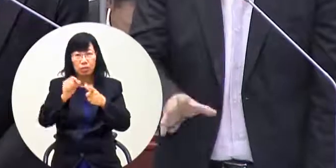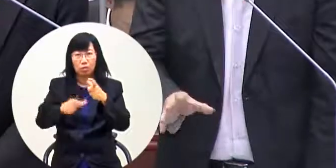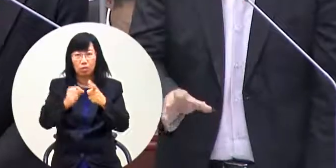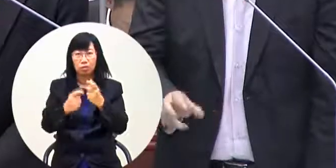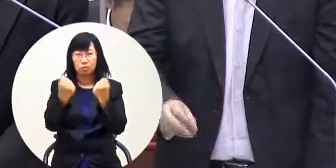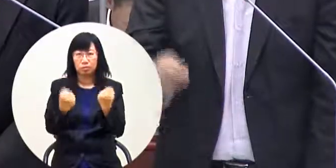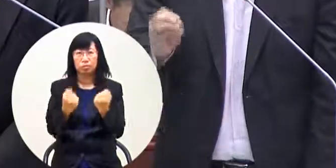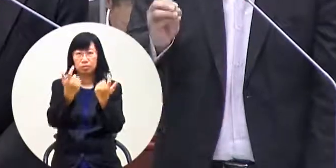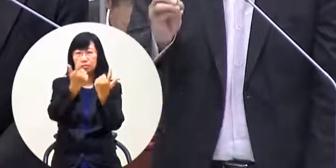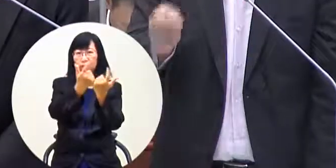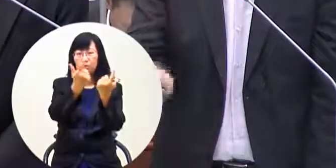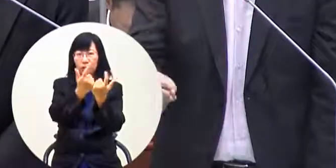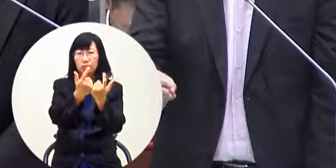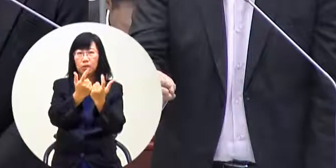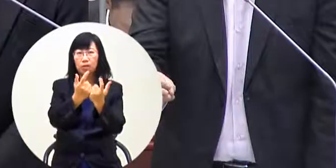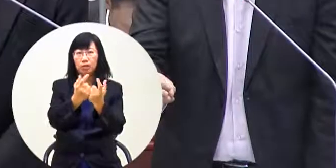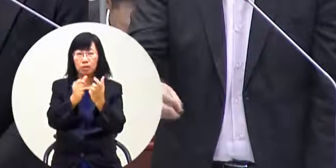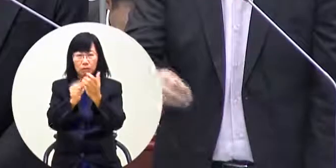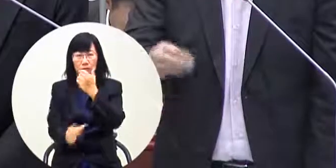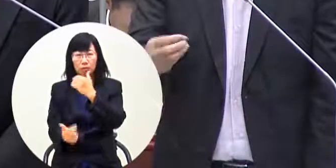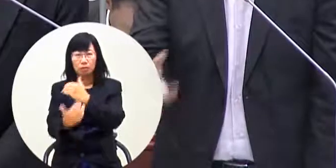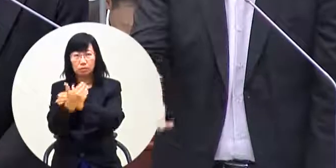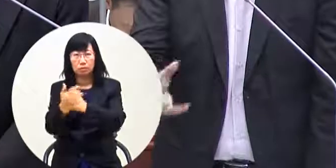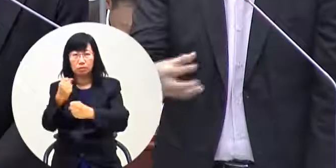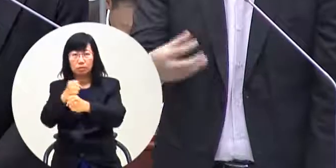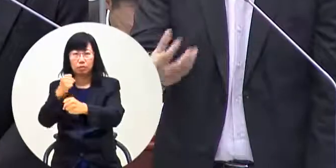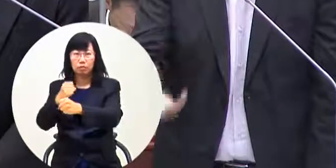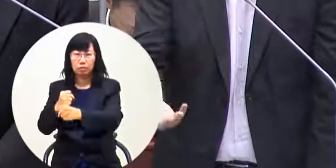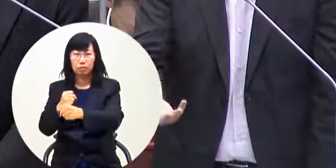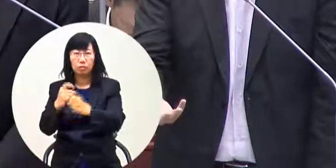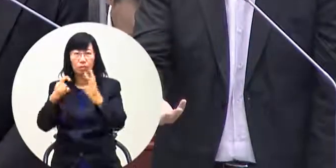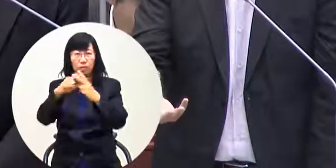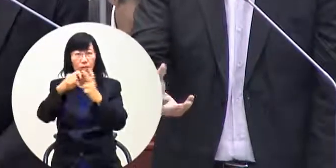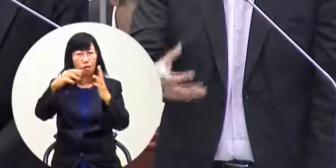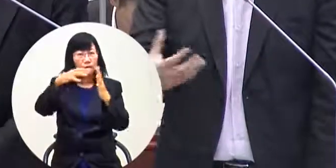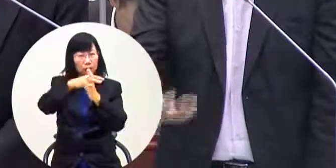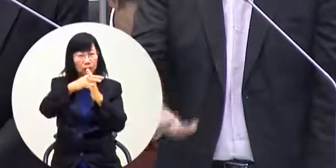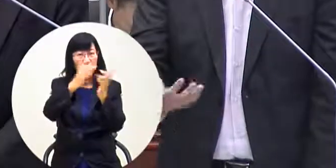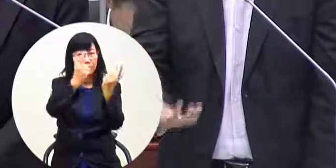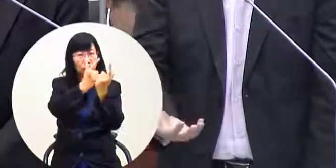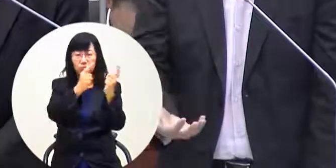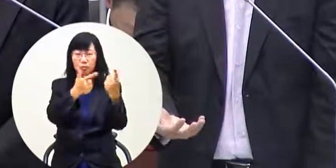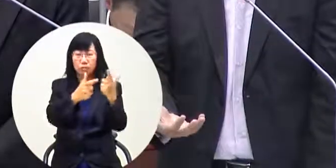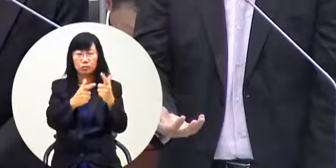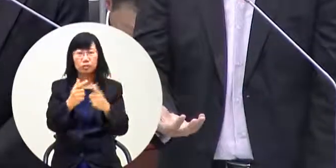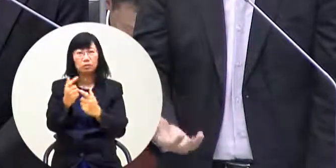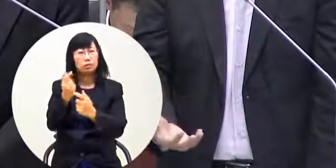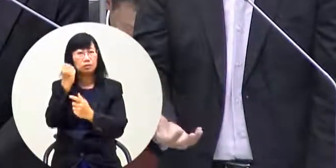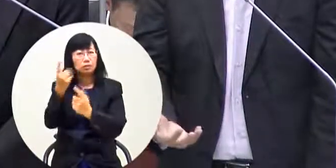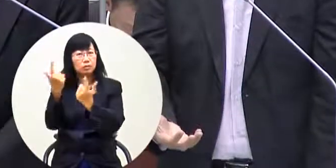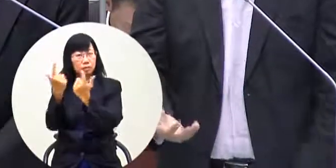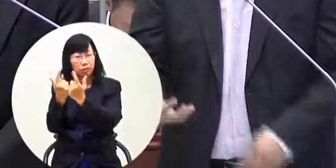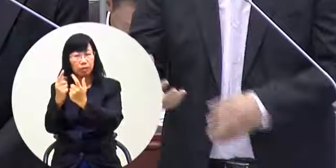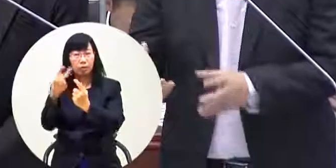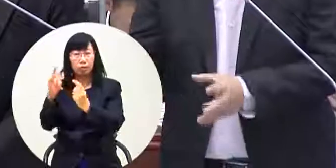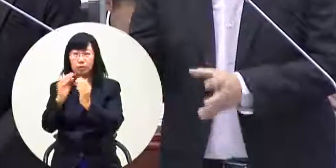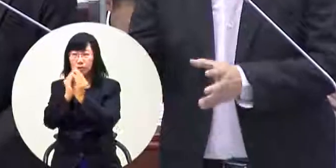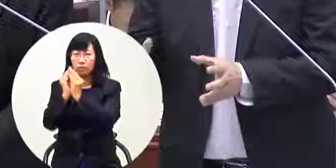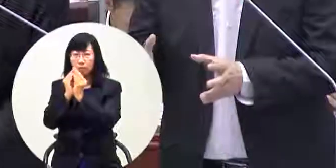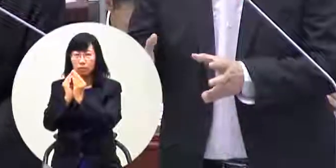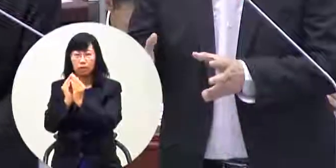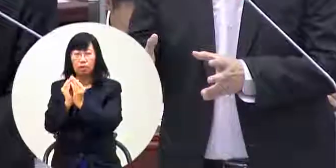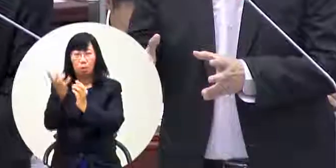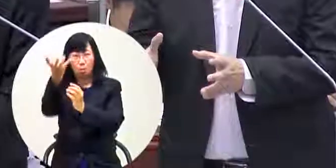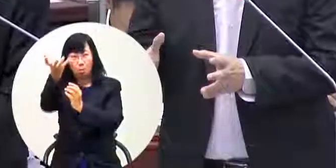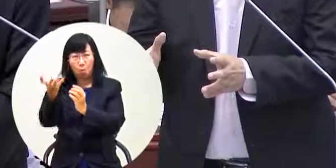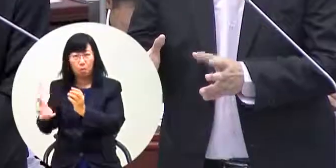工厂它其实并不是在台北市，它有可能是在新北市，有可能在桃园，那很多更是在我们高雄市，所造成